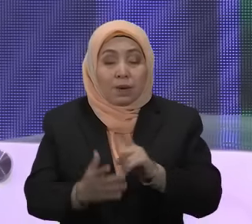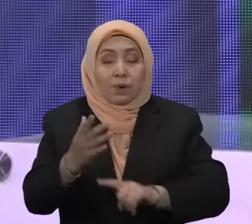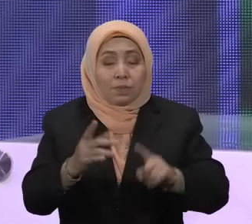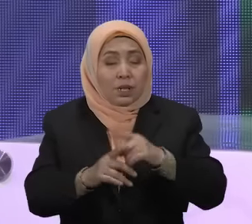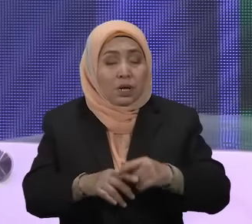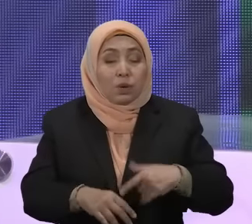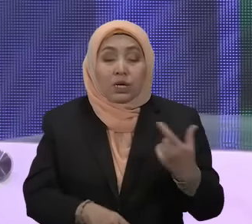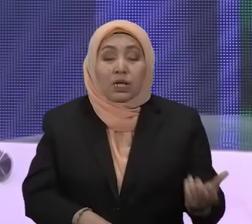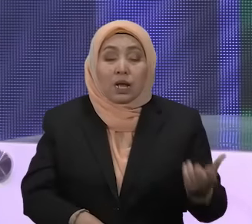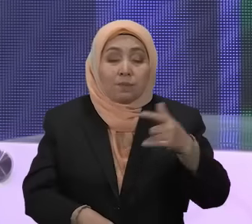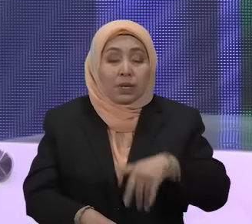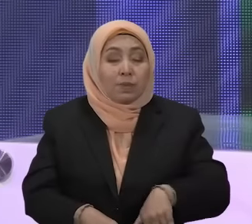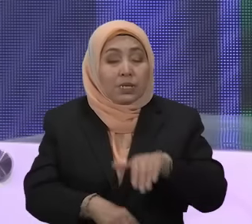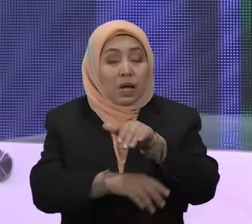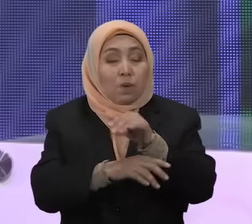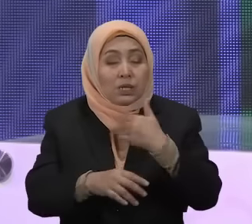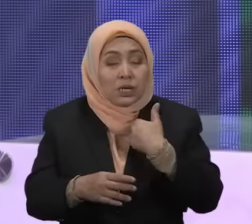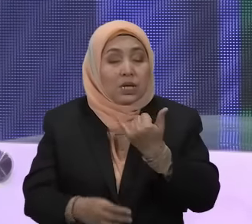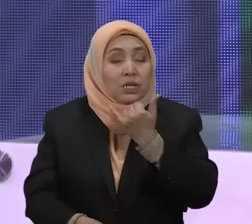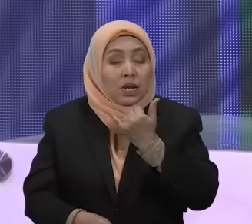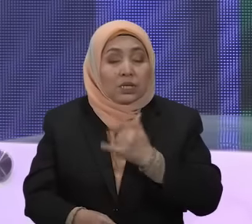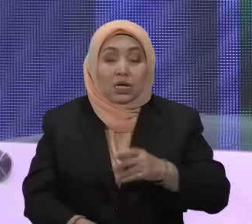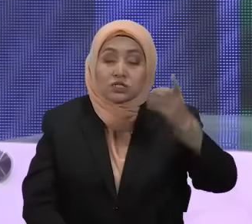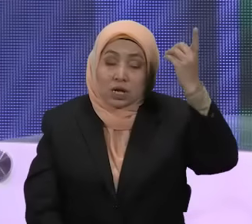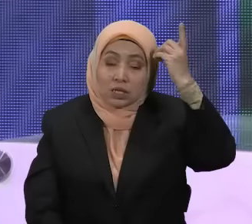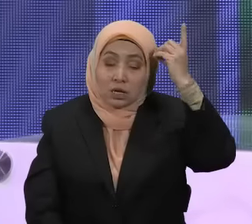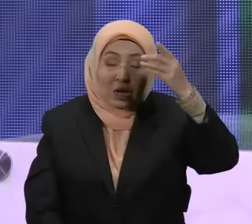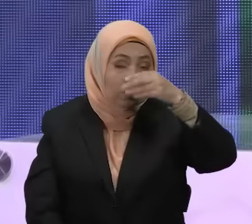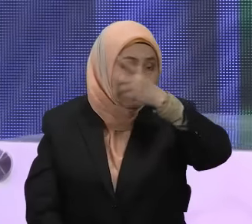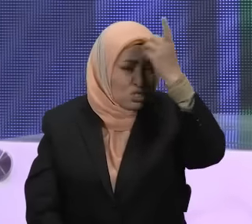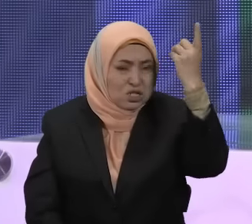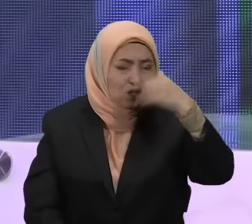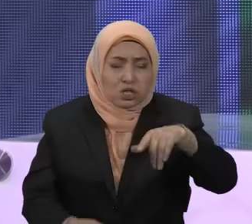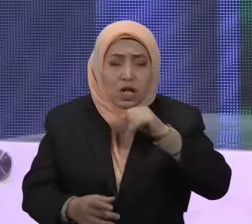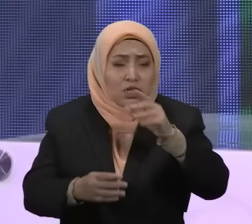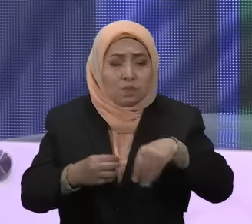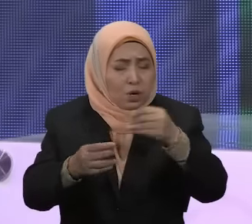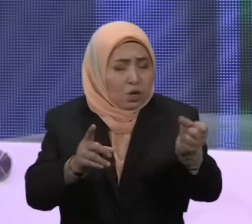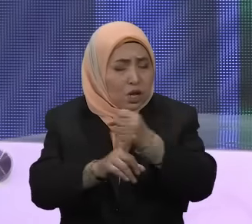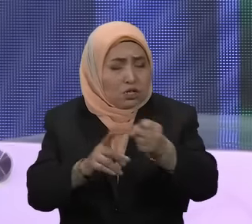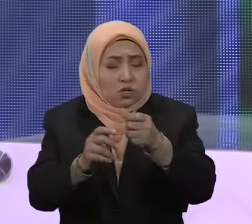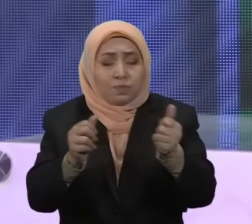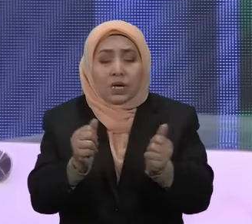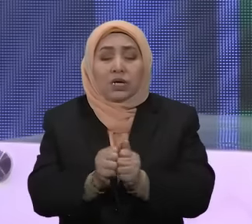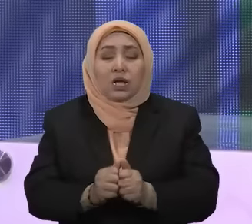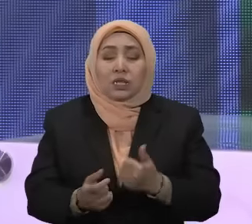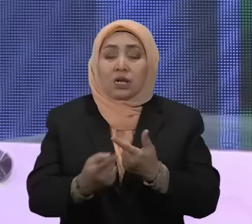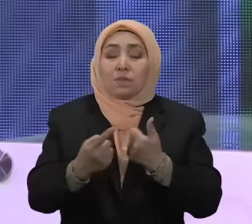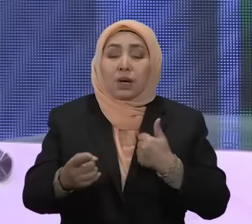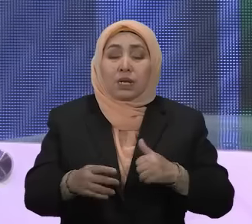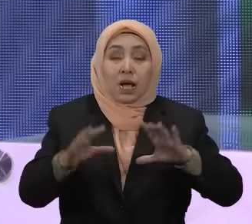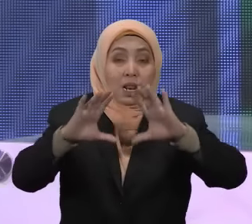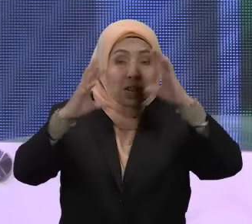Nabi berdakwah, ada yang degil, mereka tidak diberi banjir, Zat. Tidak diberikan saihah, diazab dengan